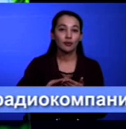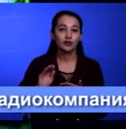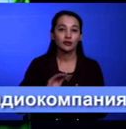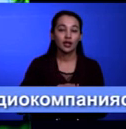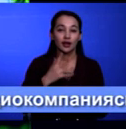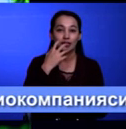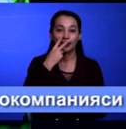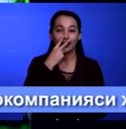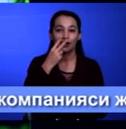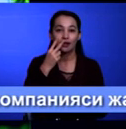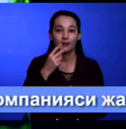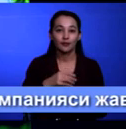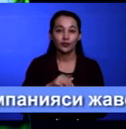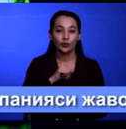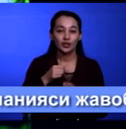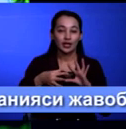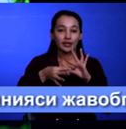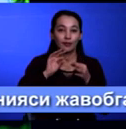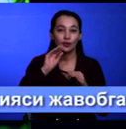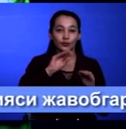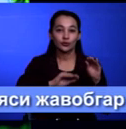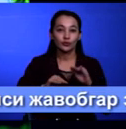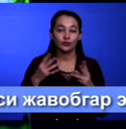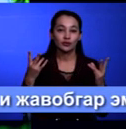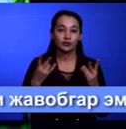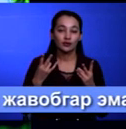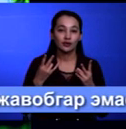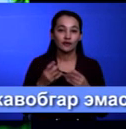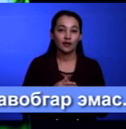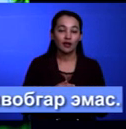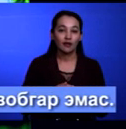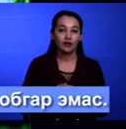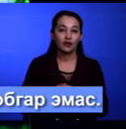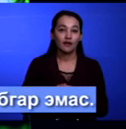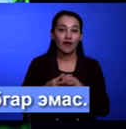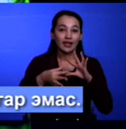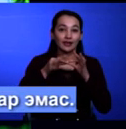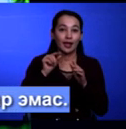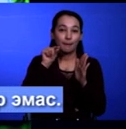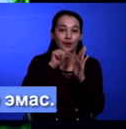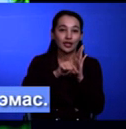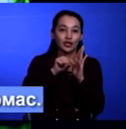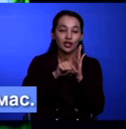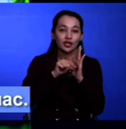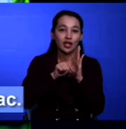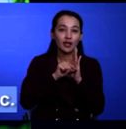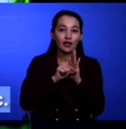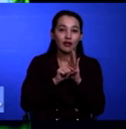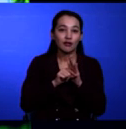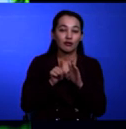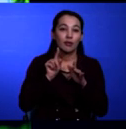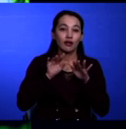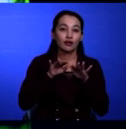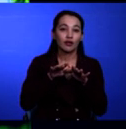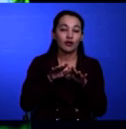qarab gap tuzing. Va ularda ish harakatini bildirgan fe'llarni tagiga chizib